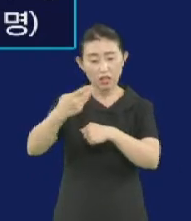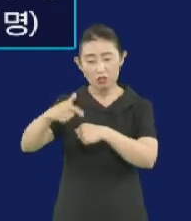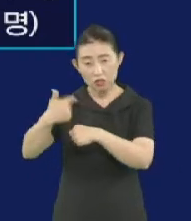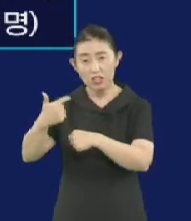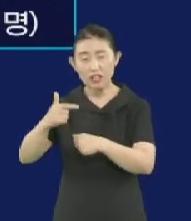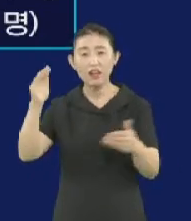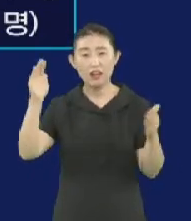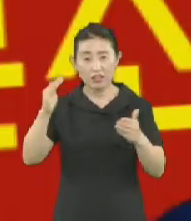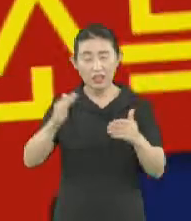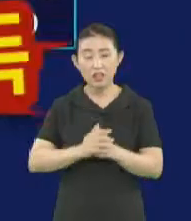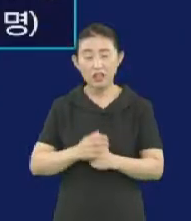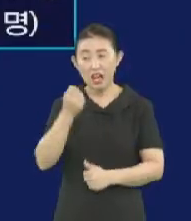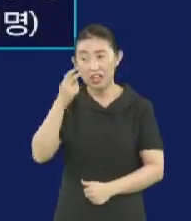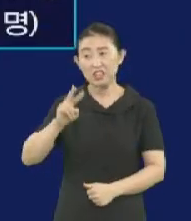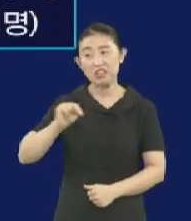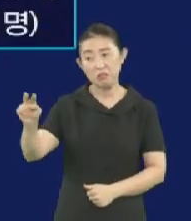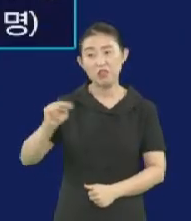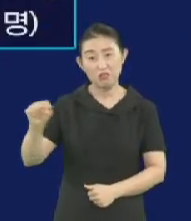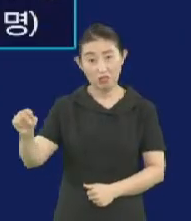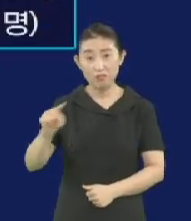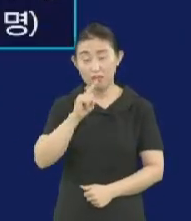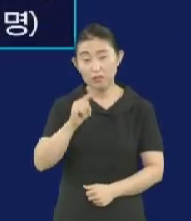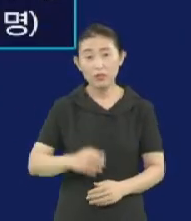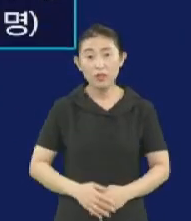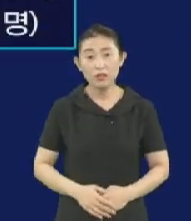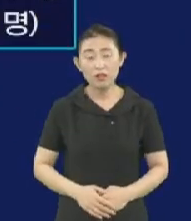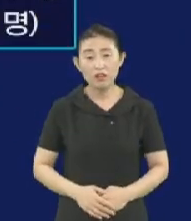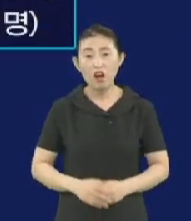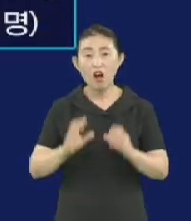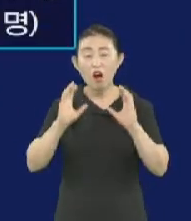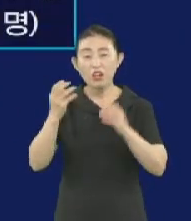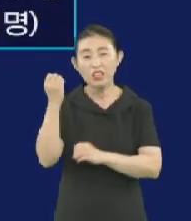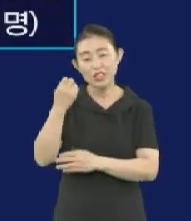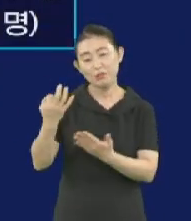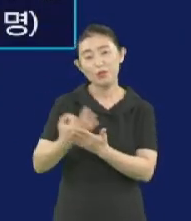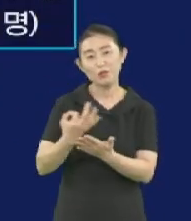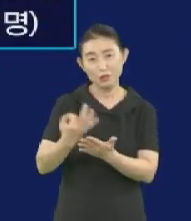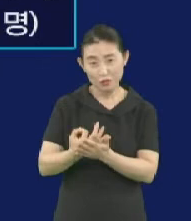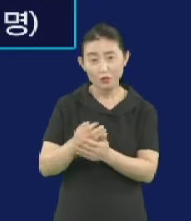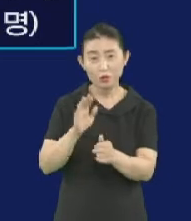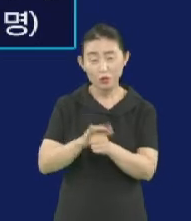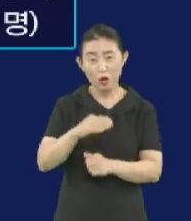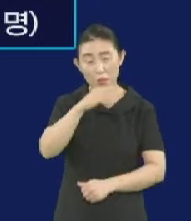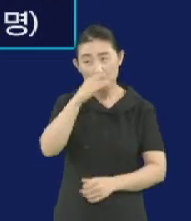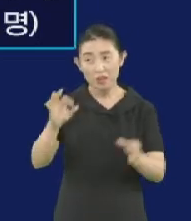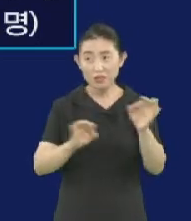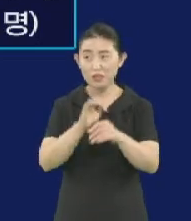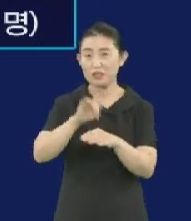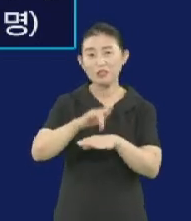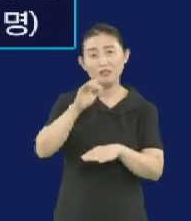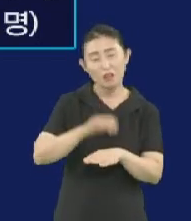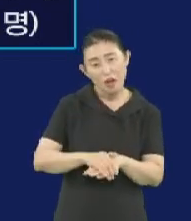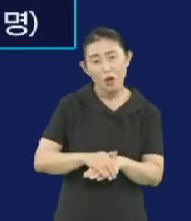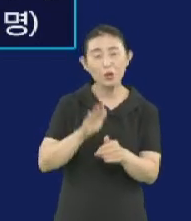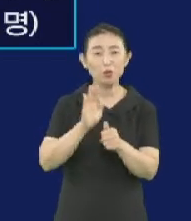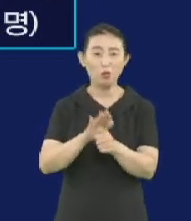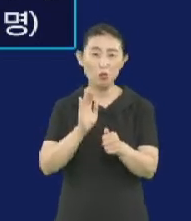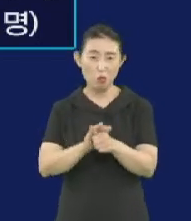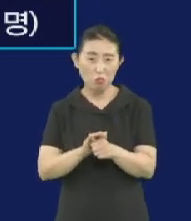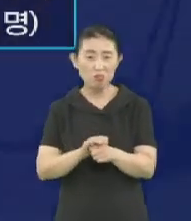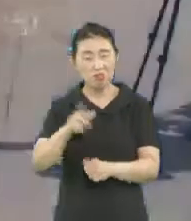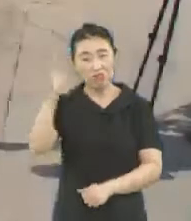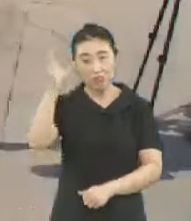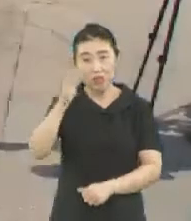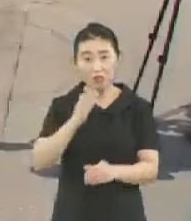6학년에게 매월 2만 원을 지급하는 사업입니다. 일종의 어린이 기본소득으로 올바른 경제습관 형성에 도움이 될 거란